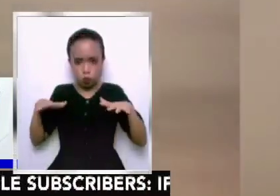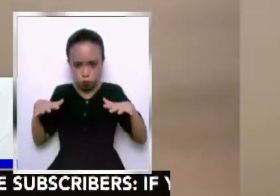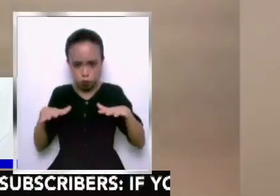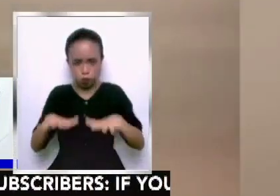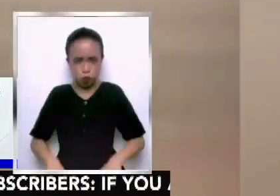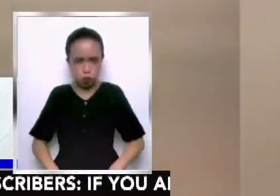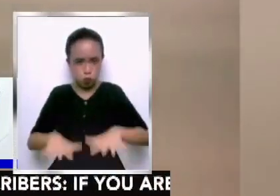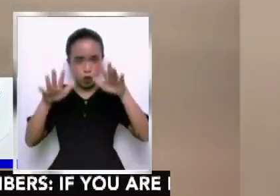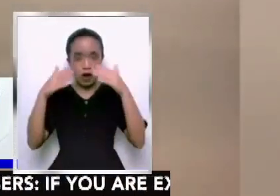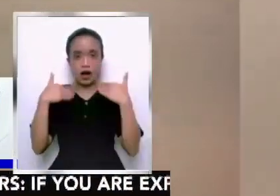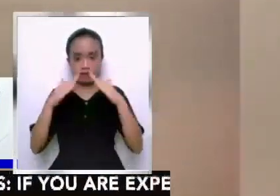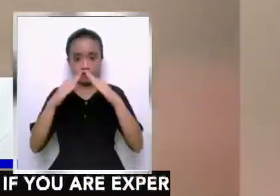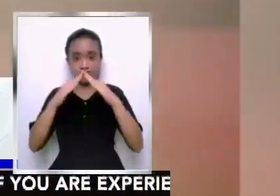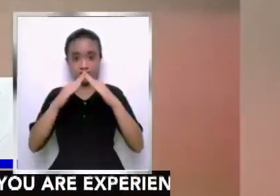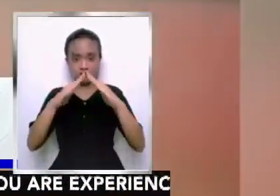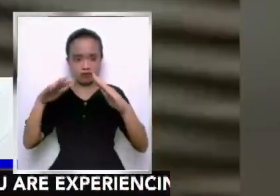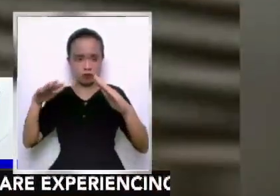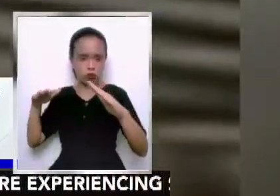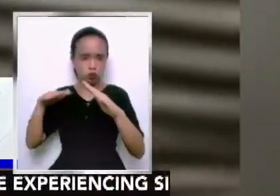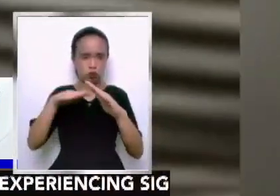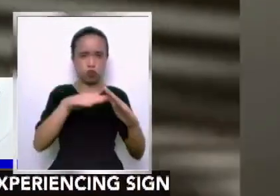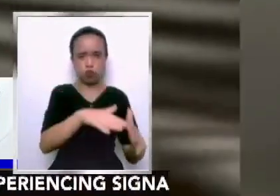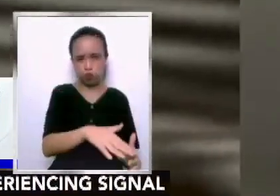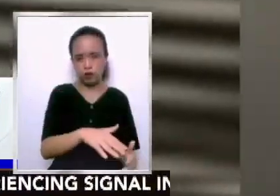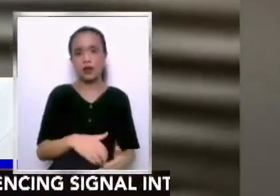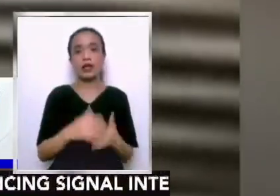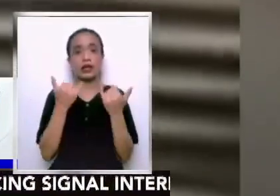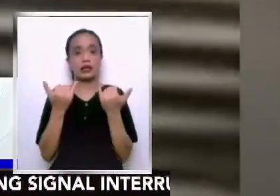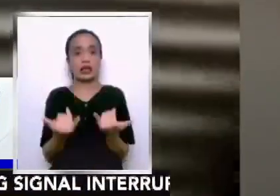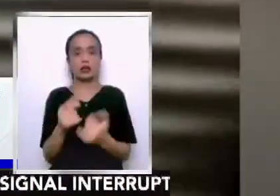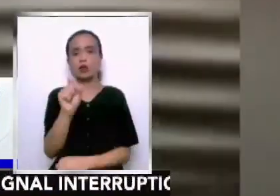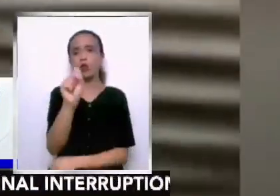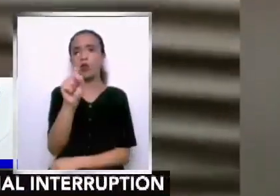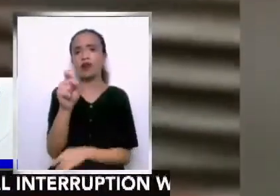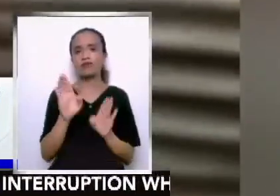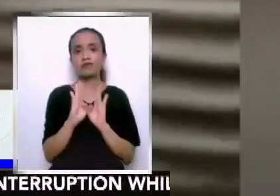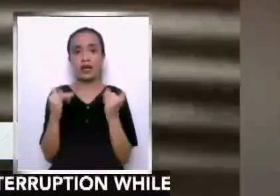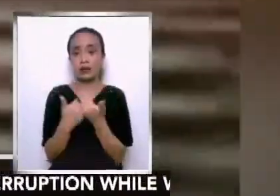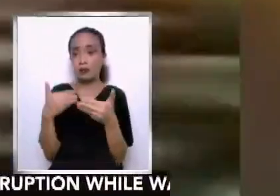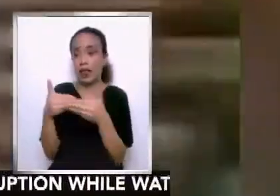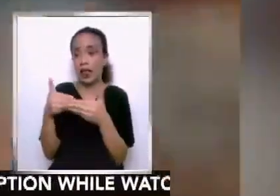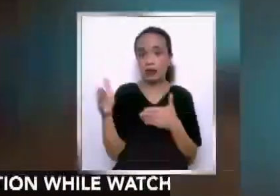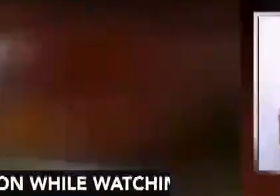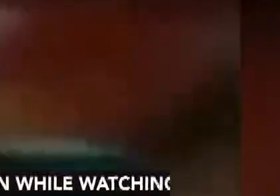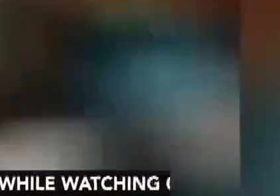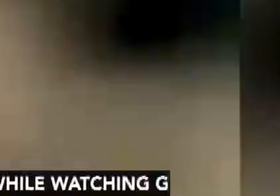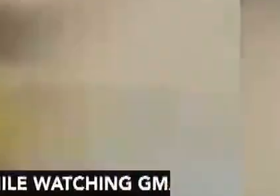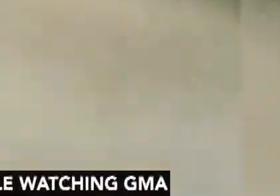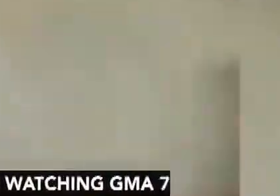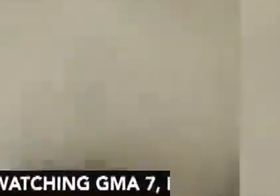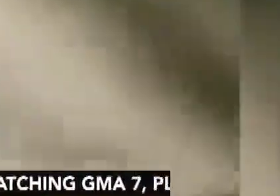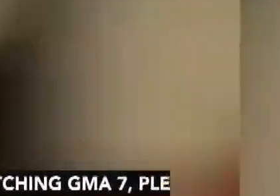pang natangay. Sa Kabuuan, nasa 11 barangay malapit sa ilog ang naapektuhan ng baha.